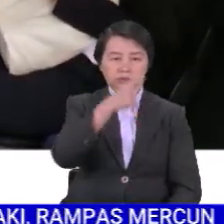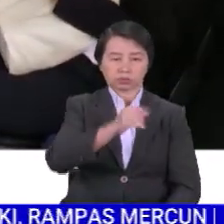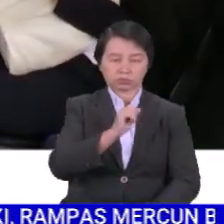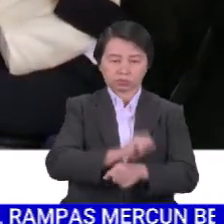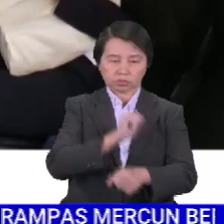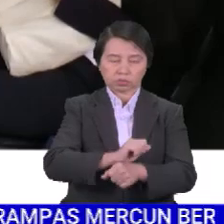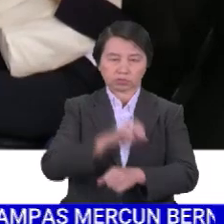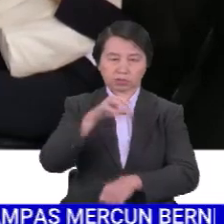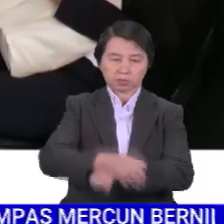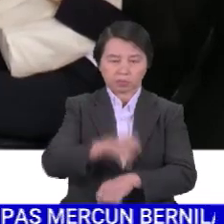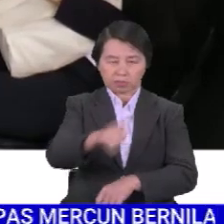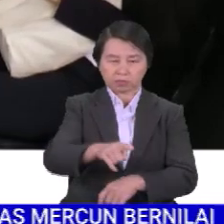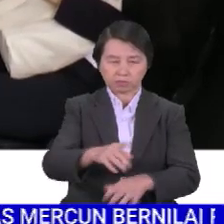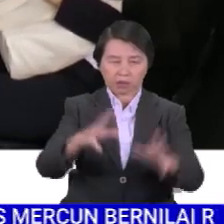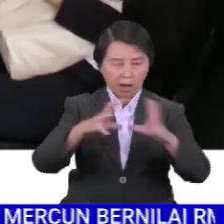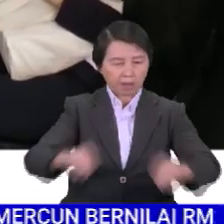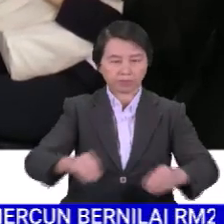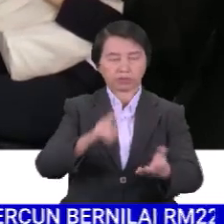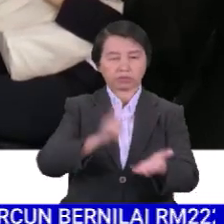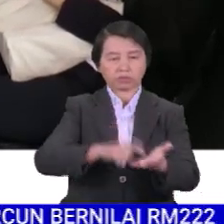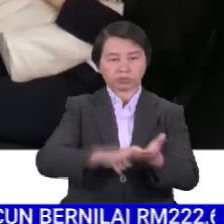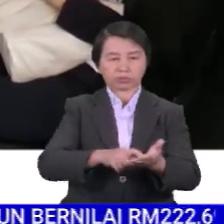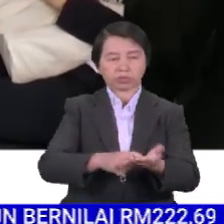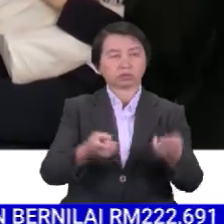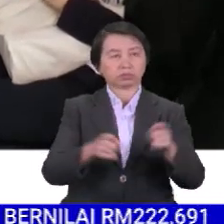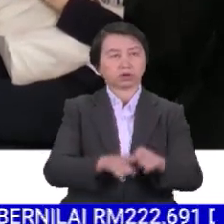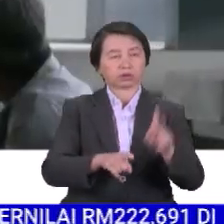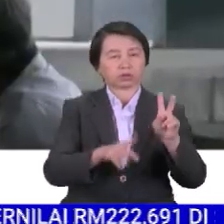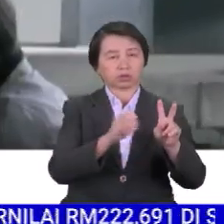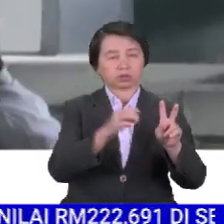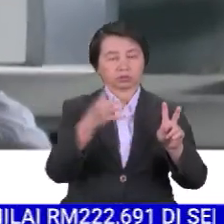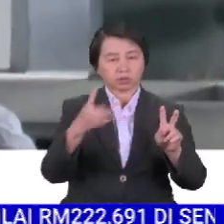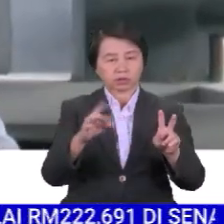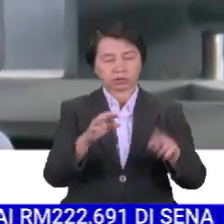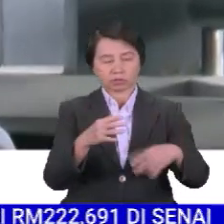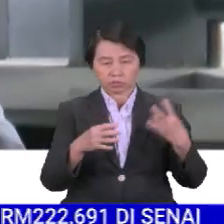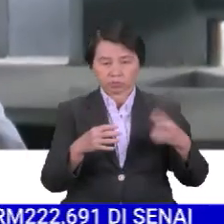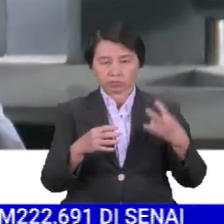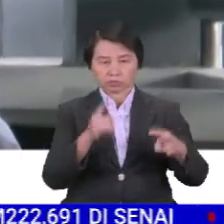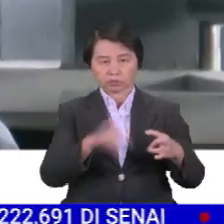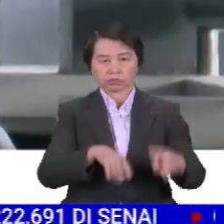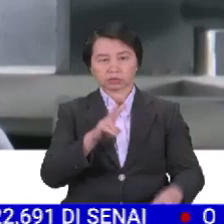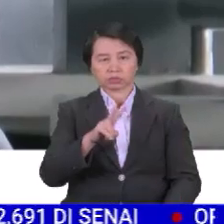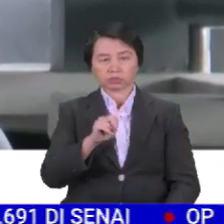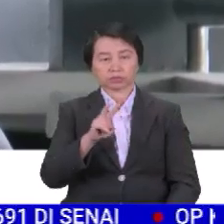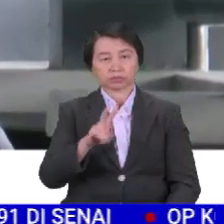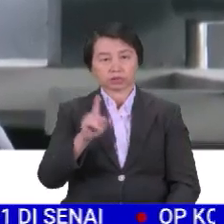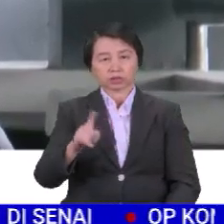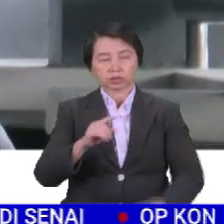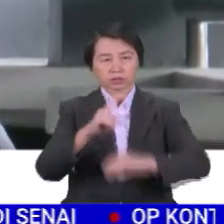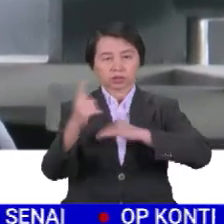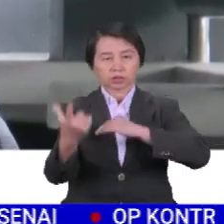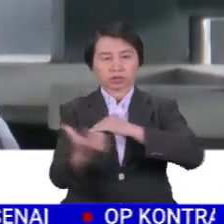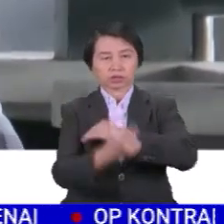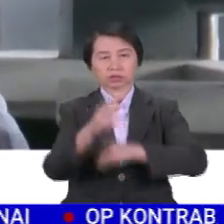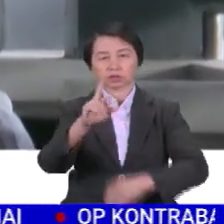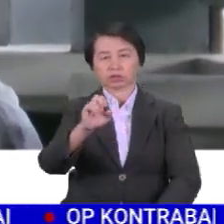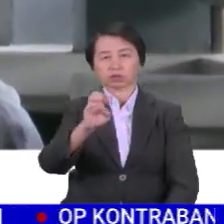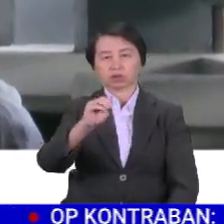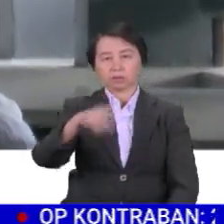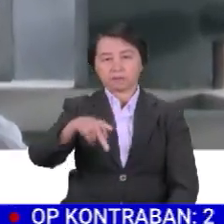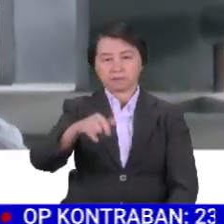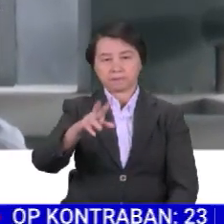menyelesaikan hutang kesalahan dilakukan antara tahun 2008 hingga 17 November 2021 di ladang Bukit Tinggi rompin di